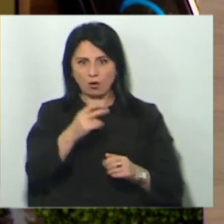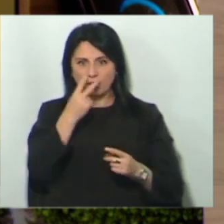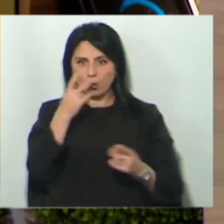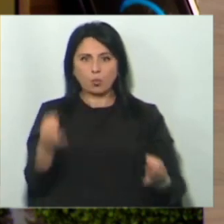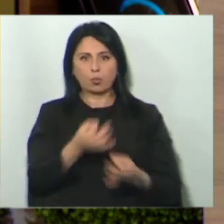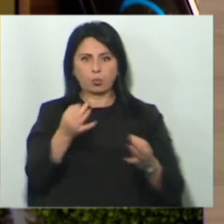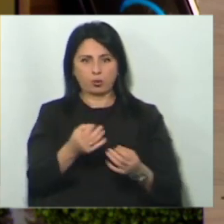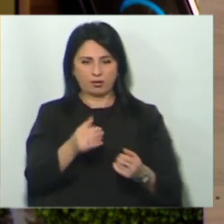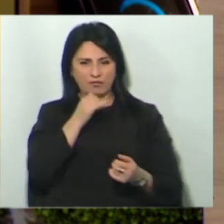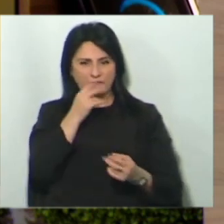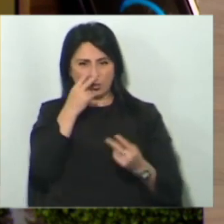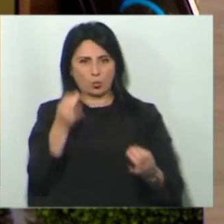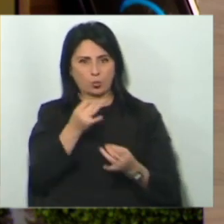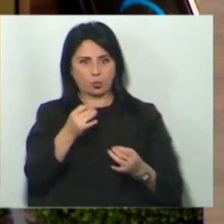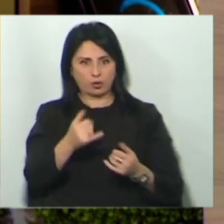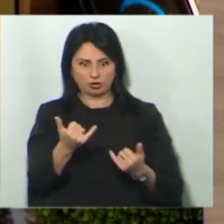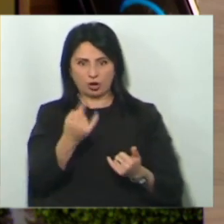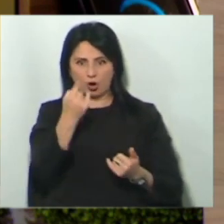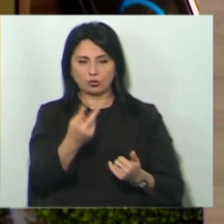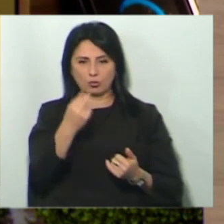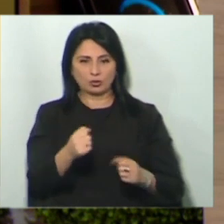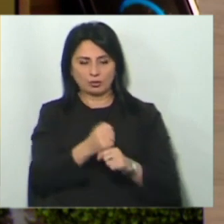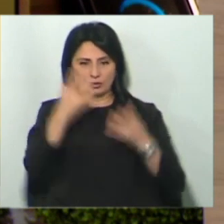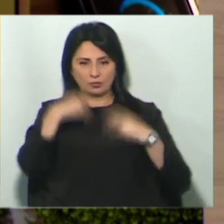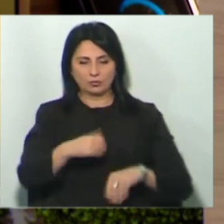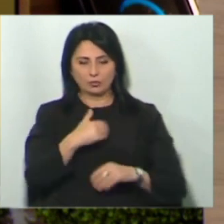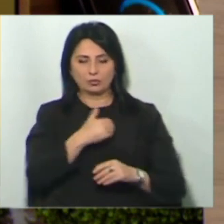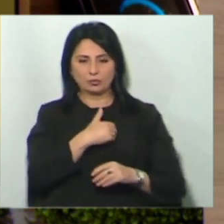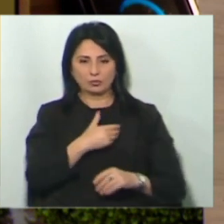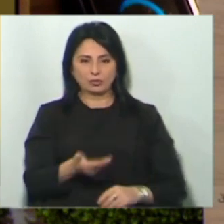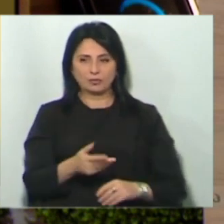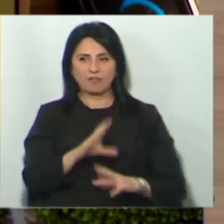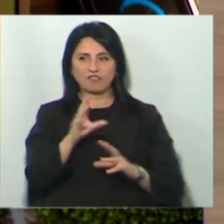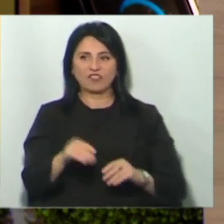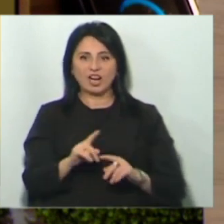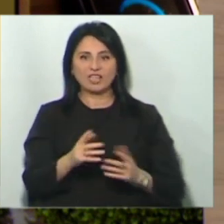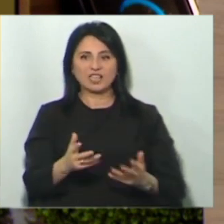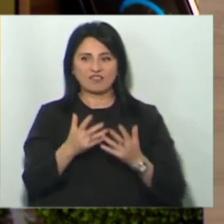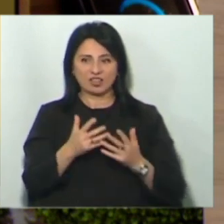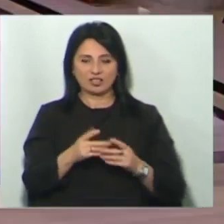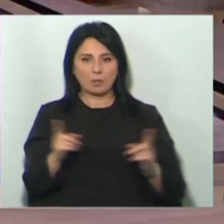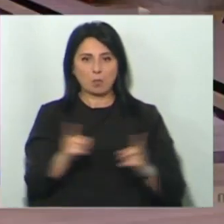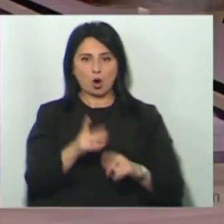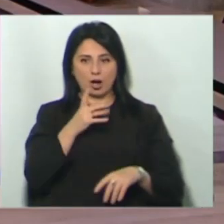atunci, Paul, pim, te rog, bune brivia, cu ala sunda, rog, ai efectiv, bun. Ai